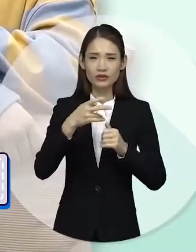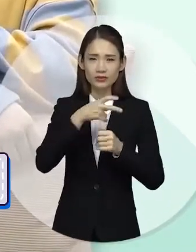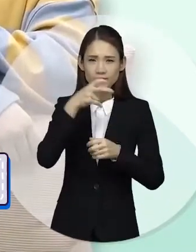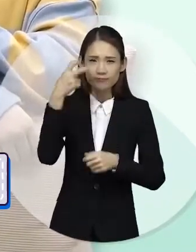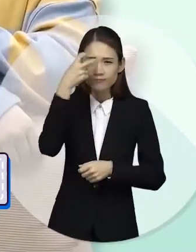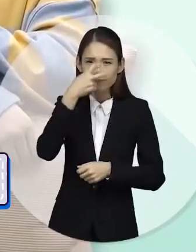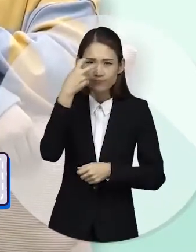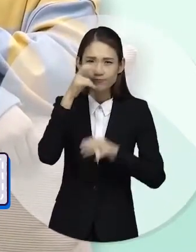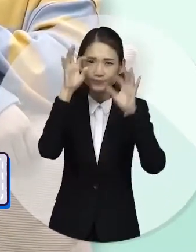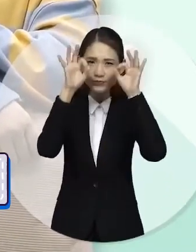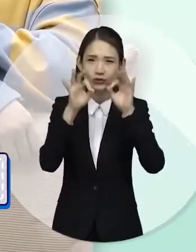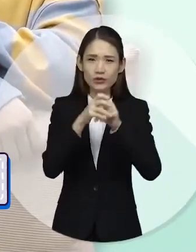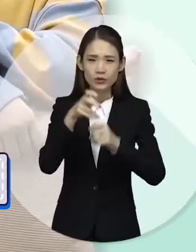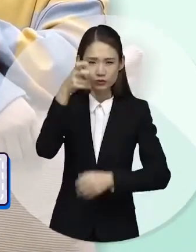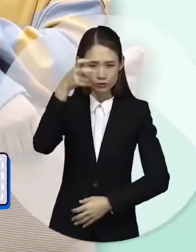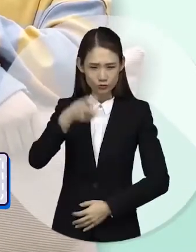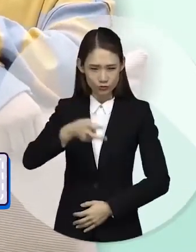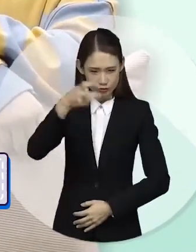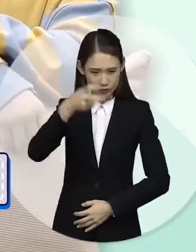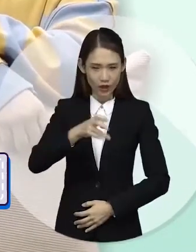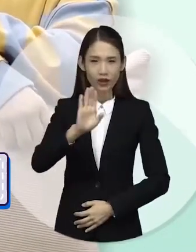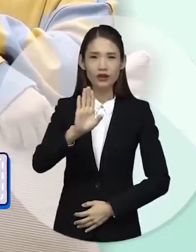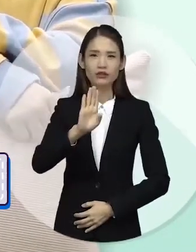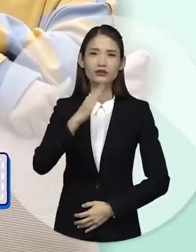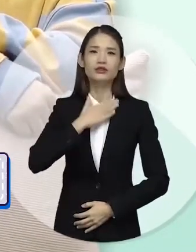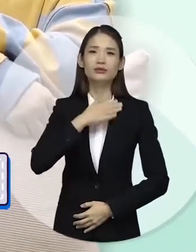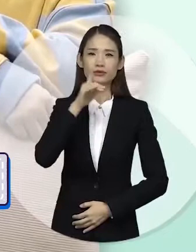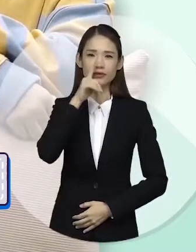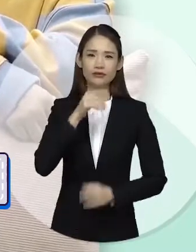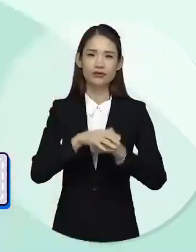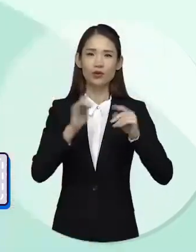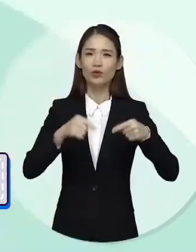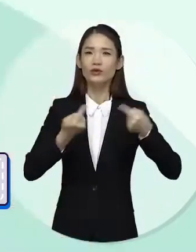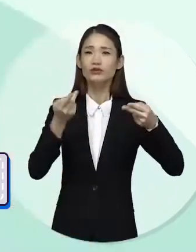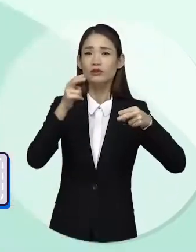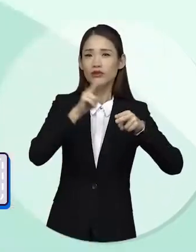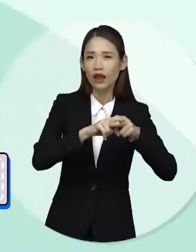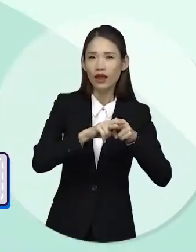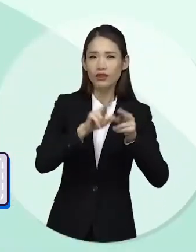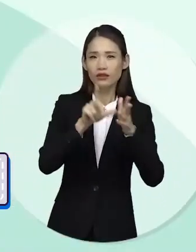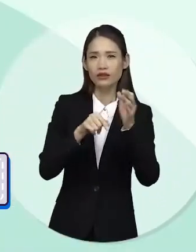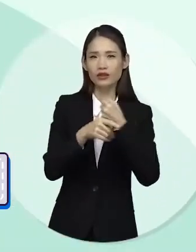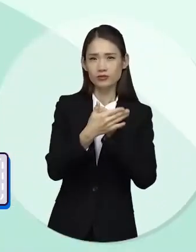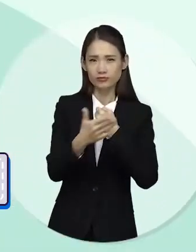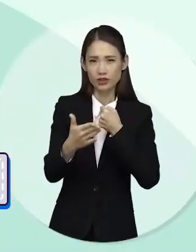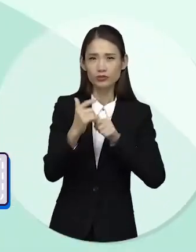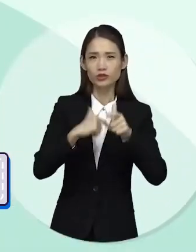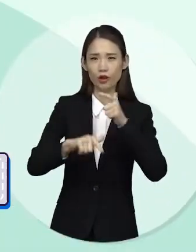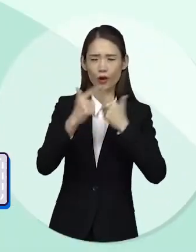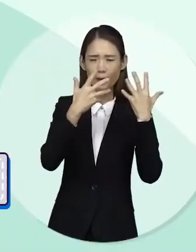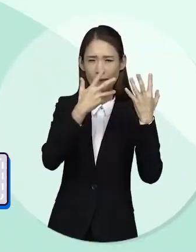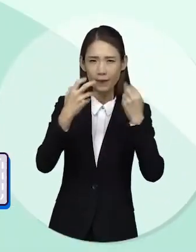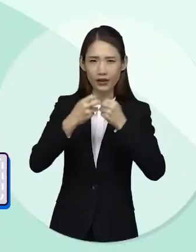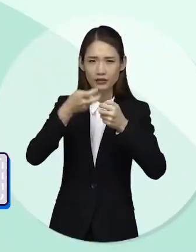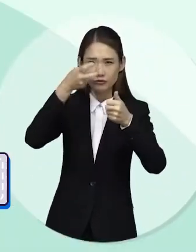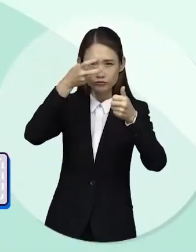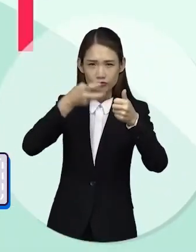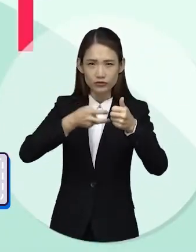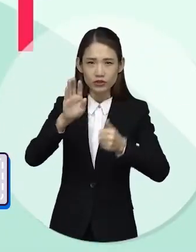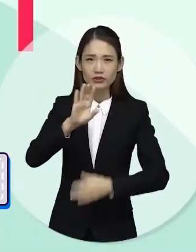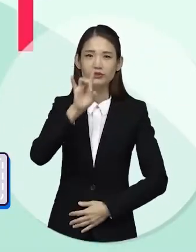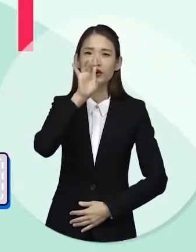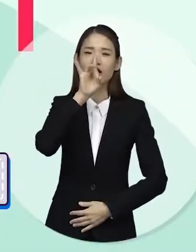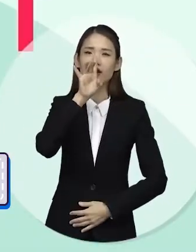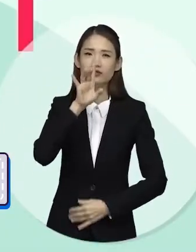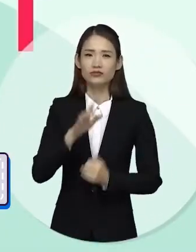뚫어져라 쳐다보거나 훑어보면 되게 기분이 우선 나쁘잖아요. 근데 휠체어를 탔다는 이유만으로 더 많이 그런 시선을 받는 게